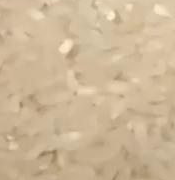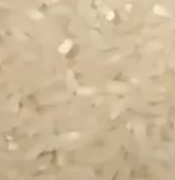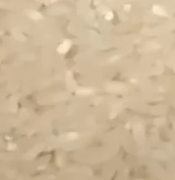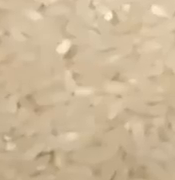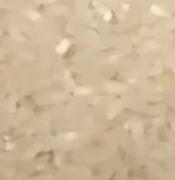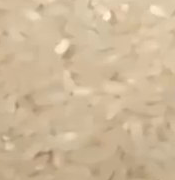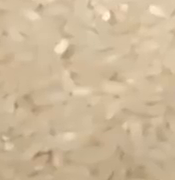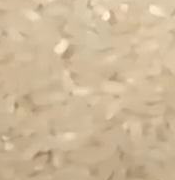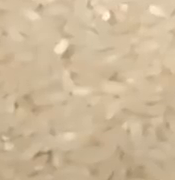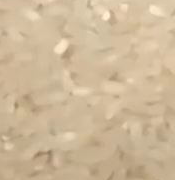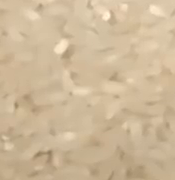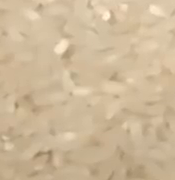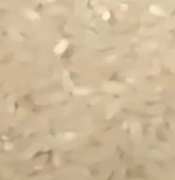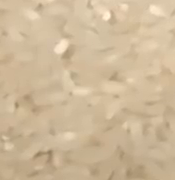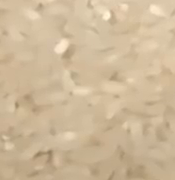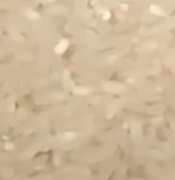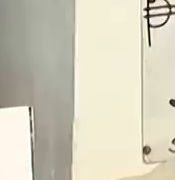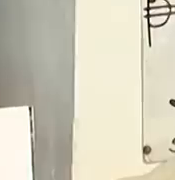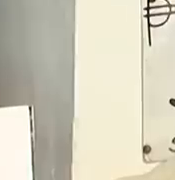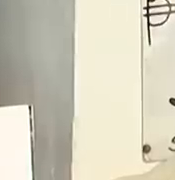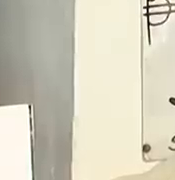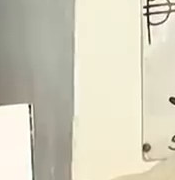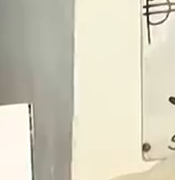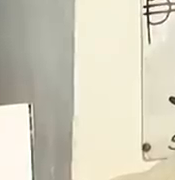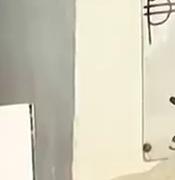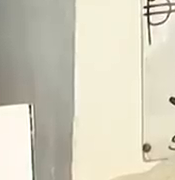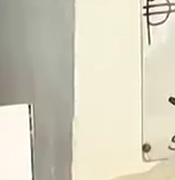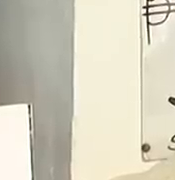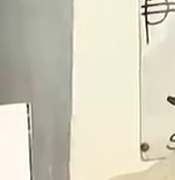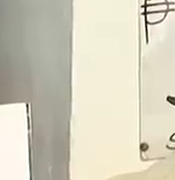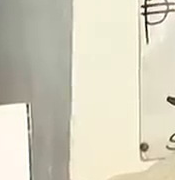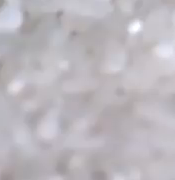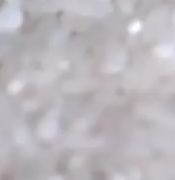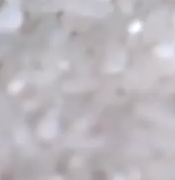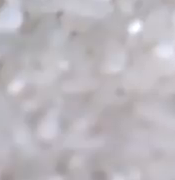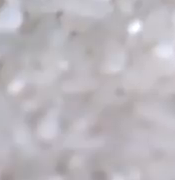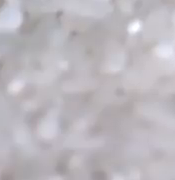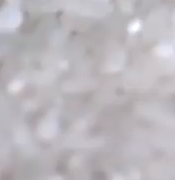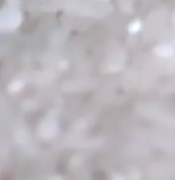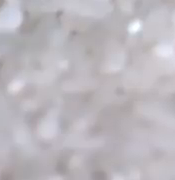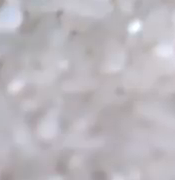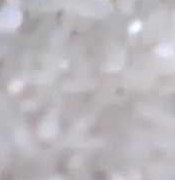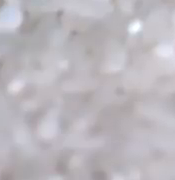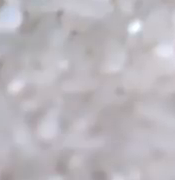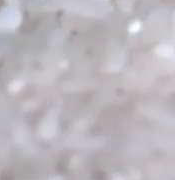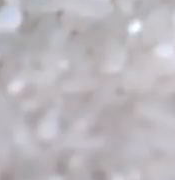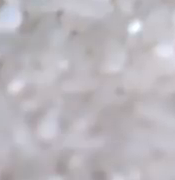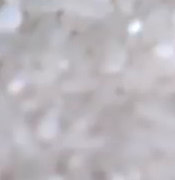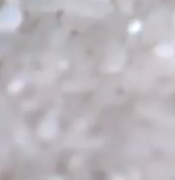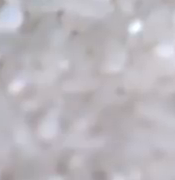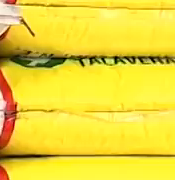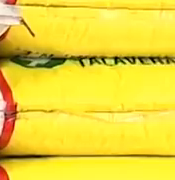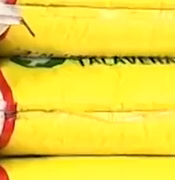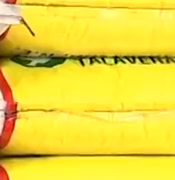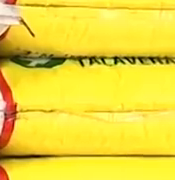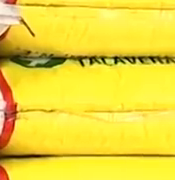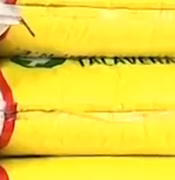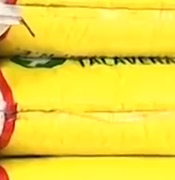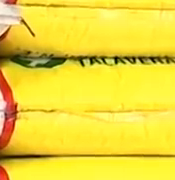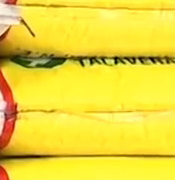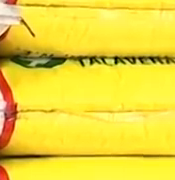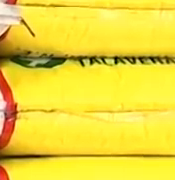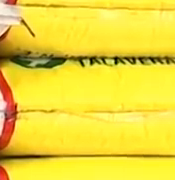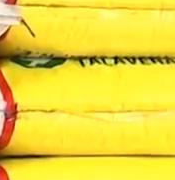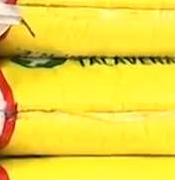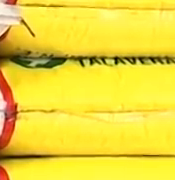hindi naman nagmahal. Nasa 37 to 50 pesos per kilo pa rin, depende kung well-milled o kung local o